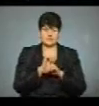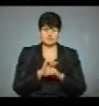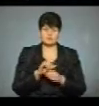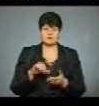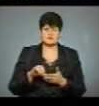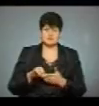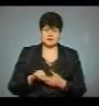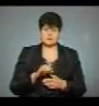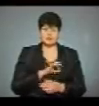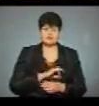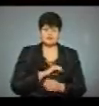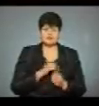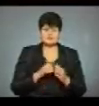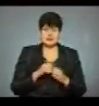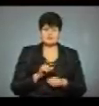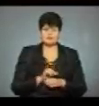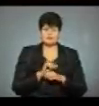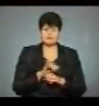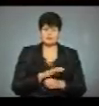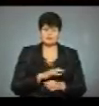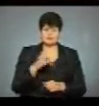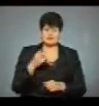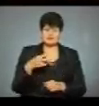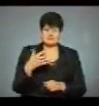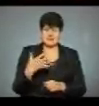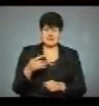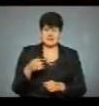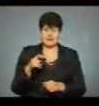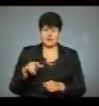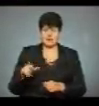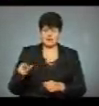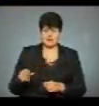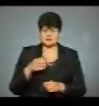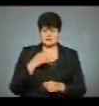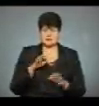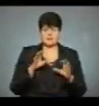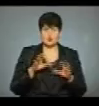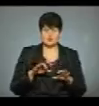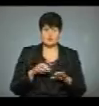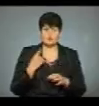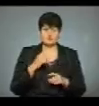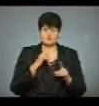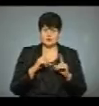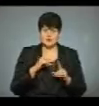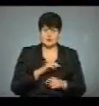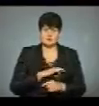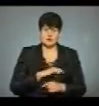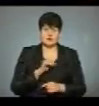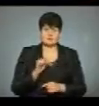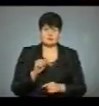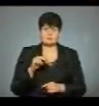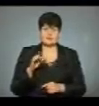представників профспілок. Серед протестувальників були 25 тернополян, повідомив голова обласної ради профспілок Андрій